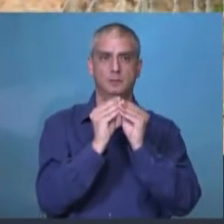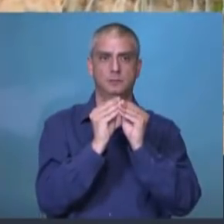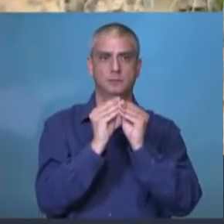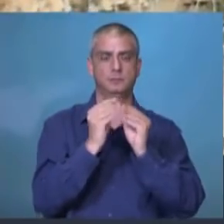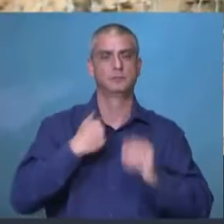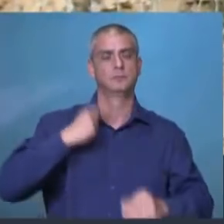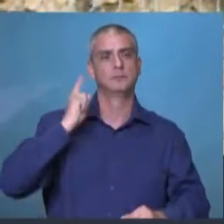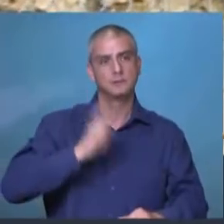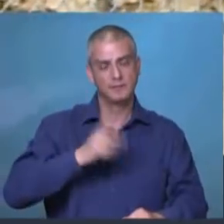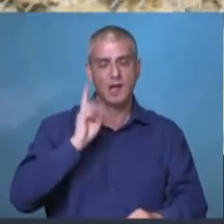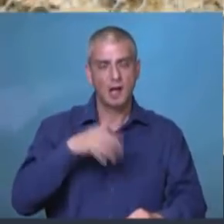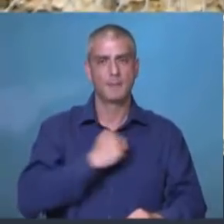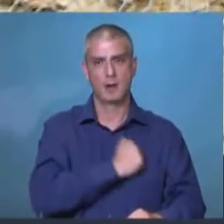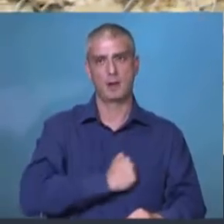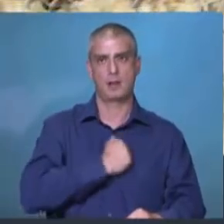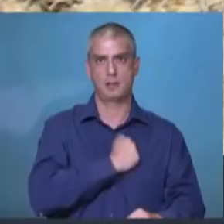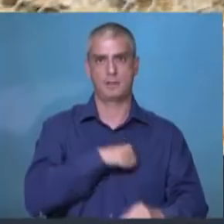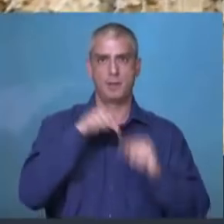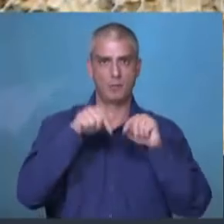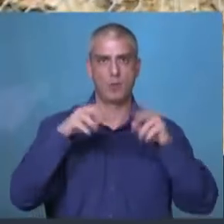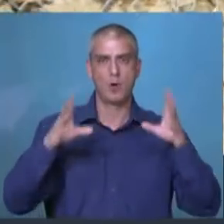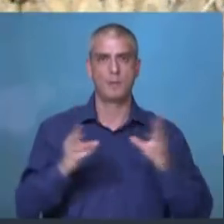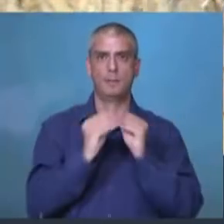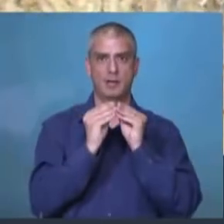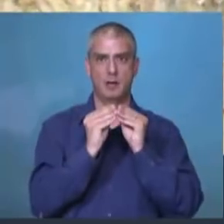נצטווינו גם להתאבל כאן יחד.